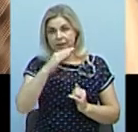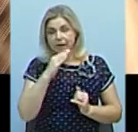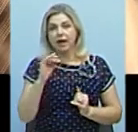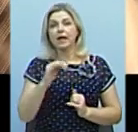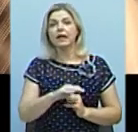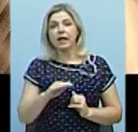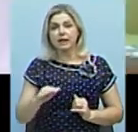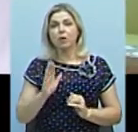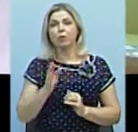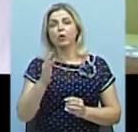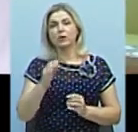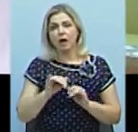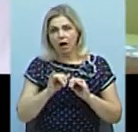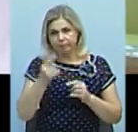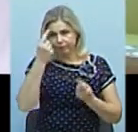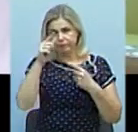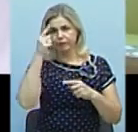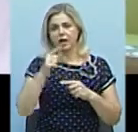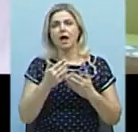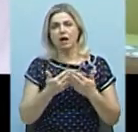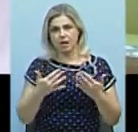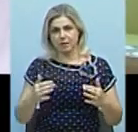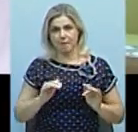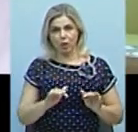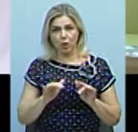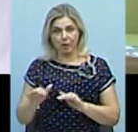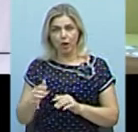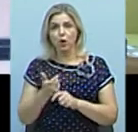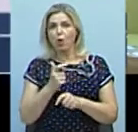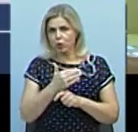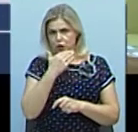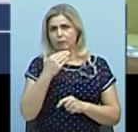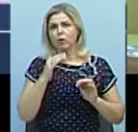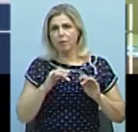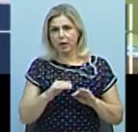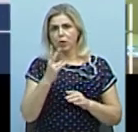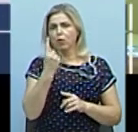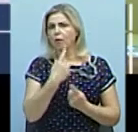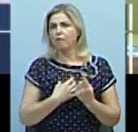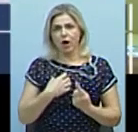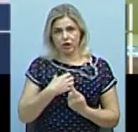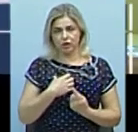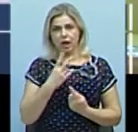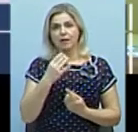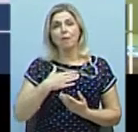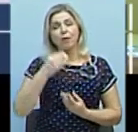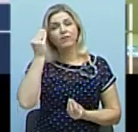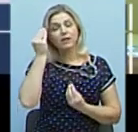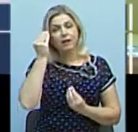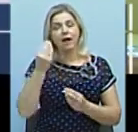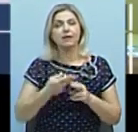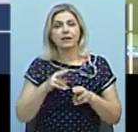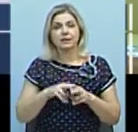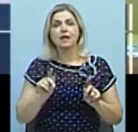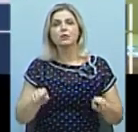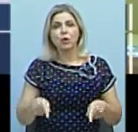впізнавальні та творчі заходи. У нас дуже багато мероприятий, але одне з значимих, на мій взгляд, це буде створення і постановка. У нас